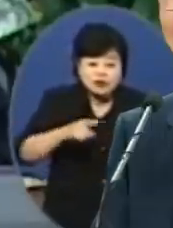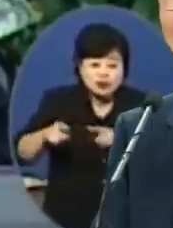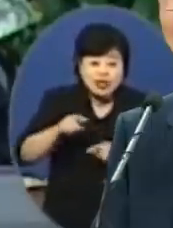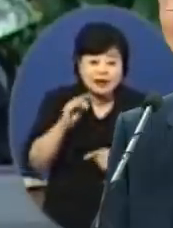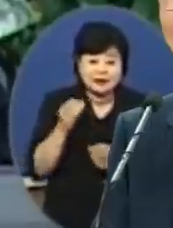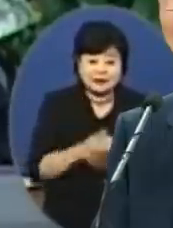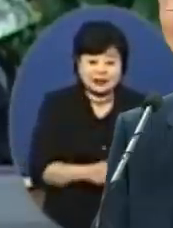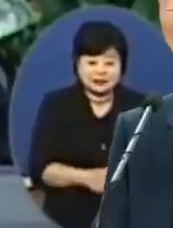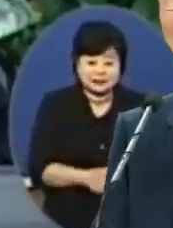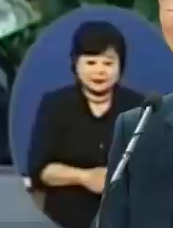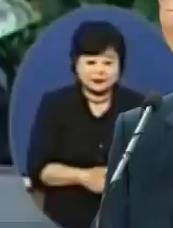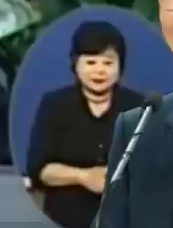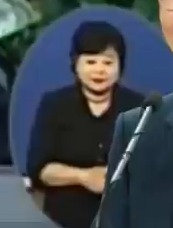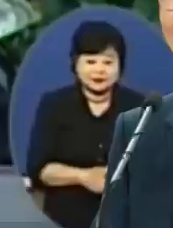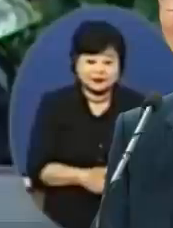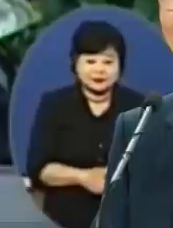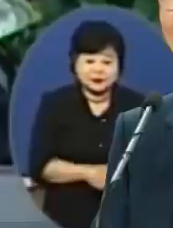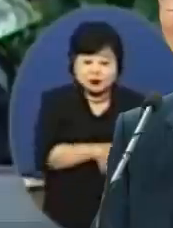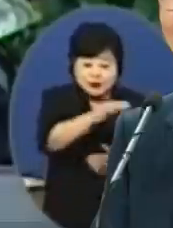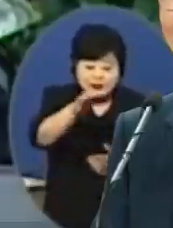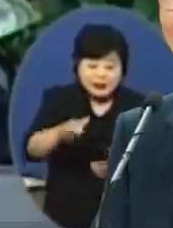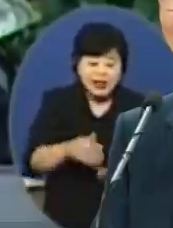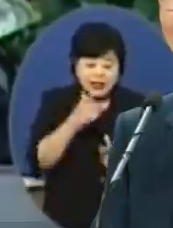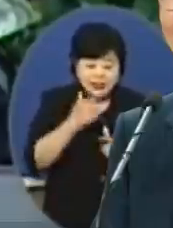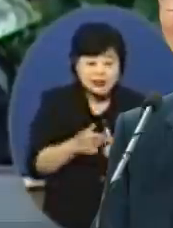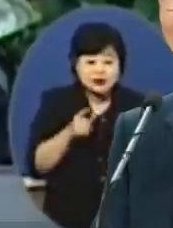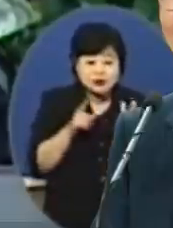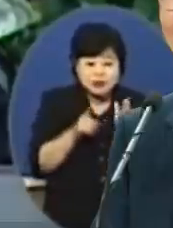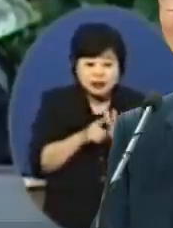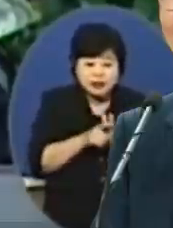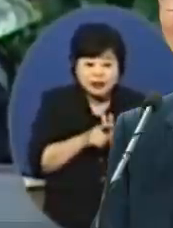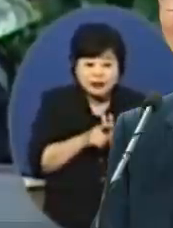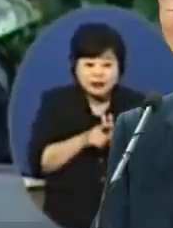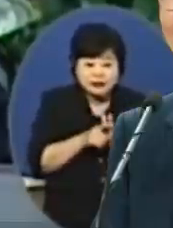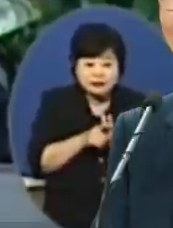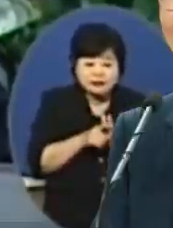주장해야 되는 것입니다. 우리가 예수 믿었다고 해서